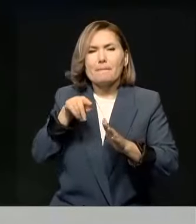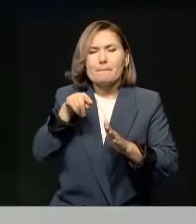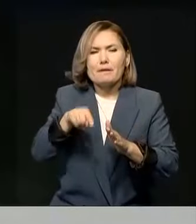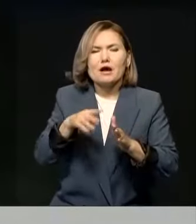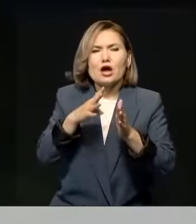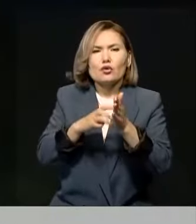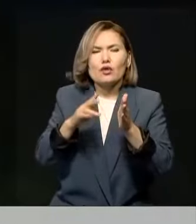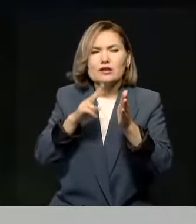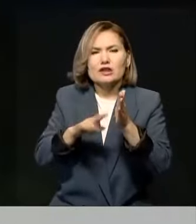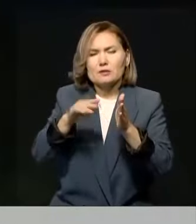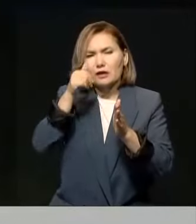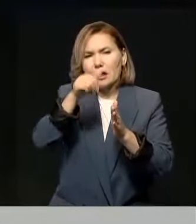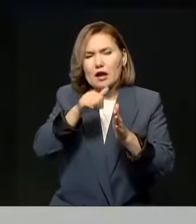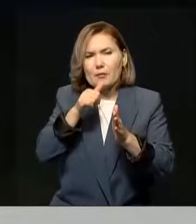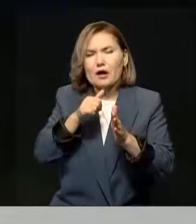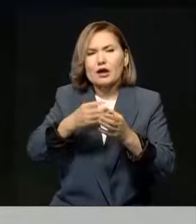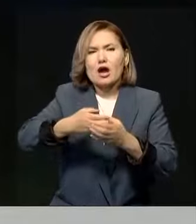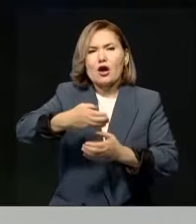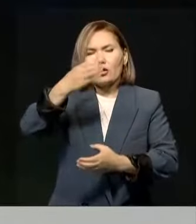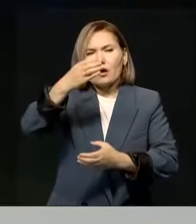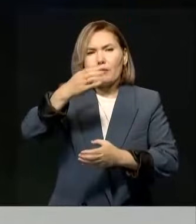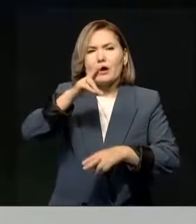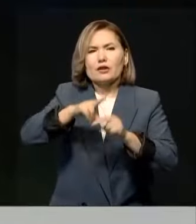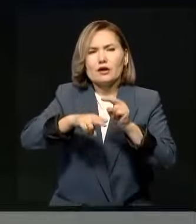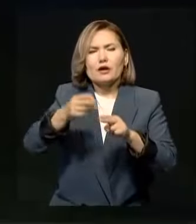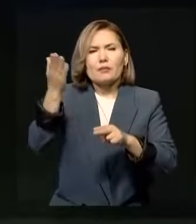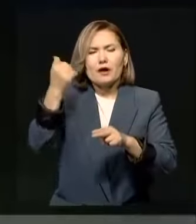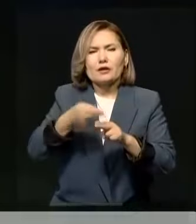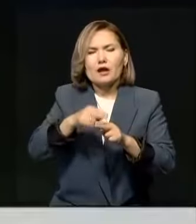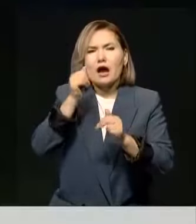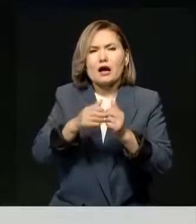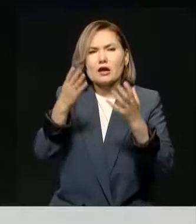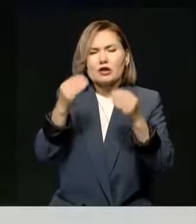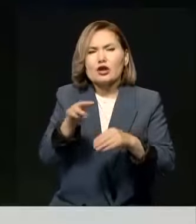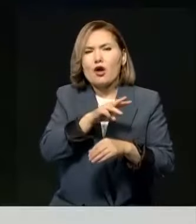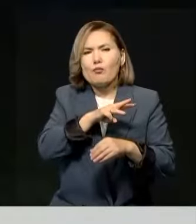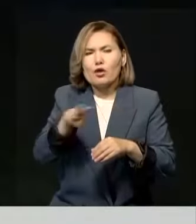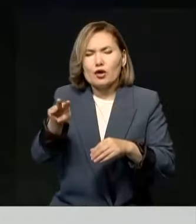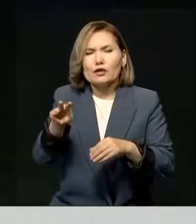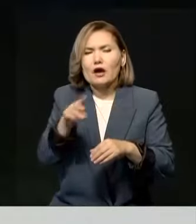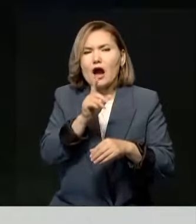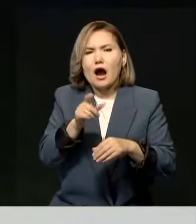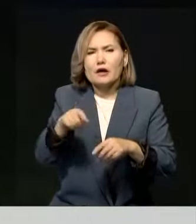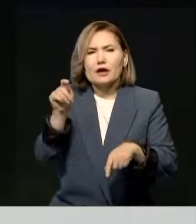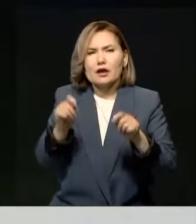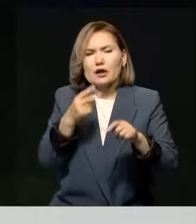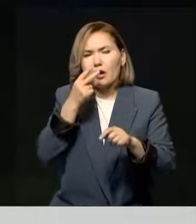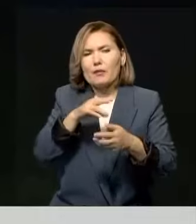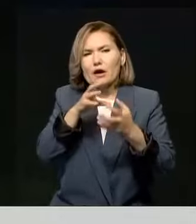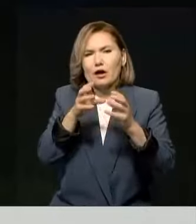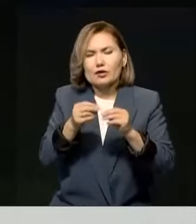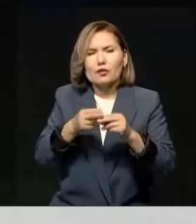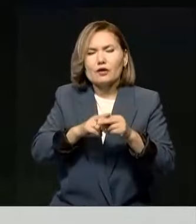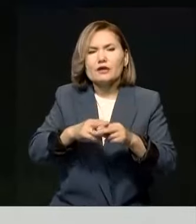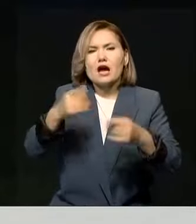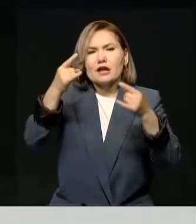1975-83 жылдар аралығында салынған Көктөбе телемұнарасы күнделікті миллиондаған көрермендің телерадио хабарды көруін